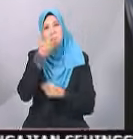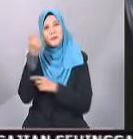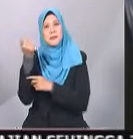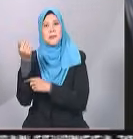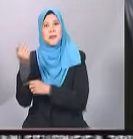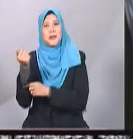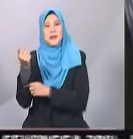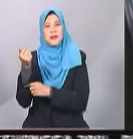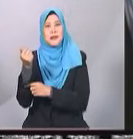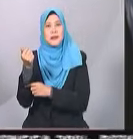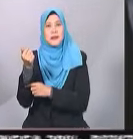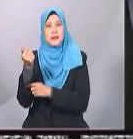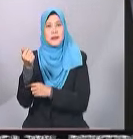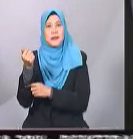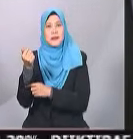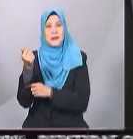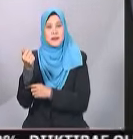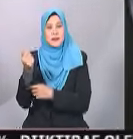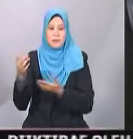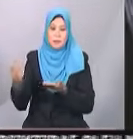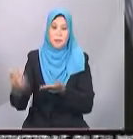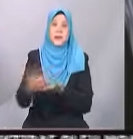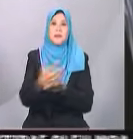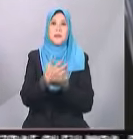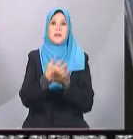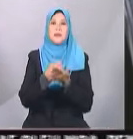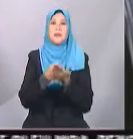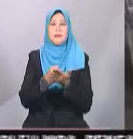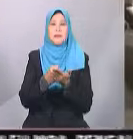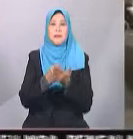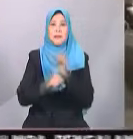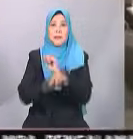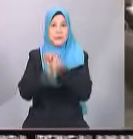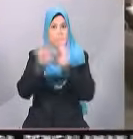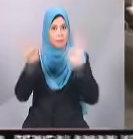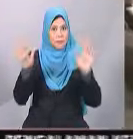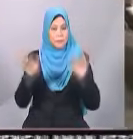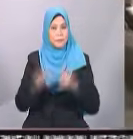dan nampak berhasil amat jelas.